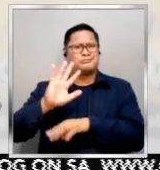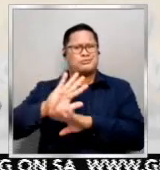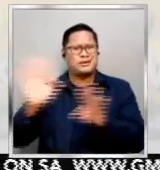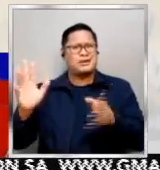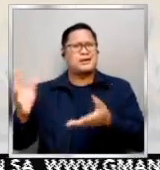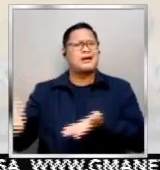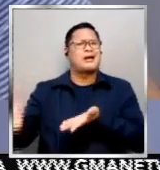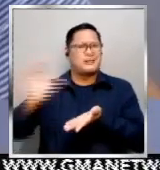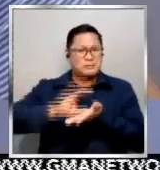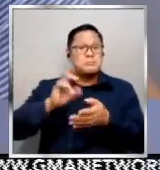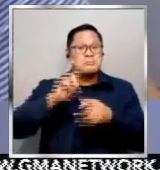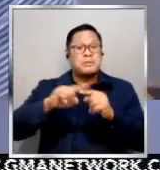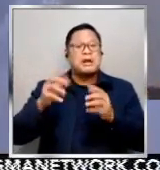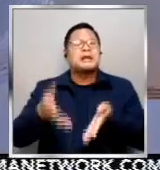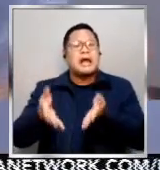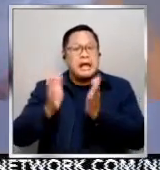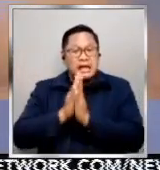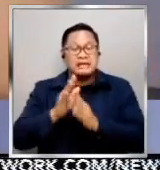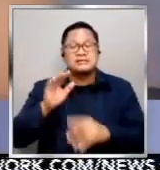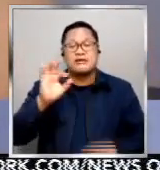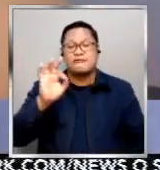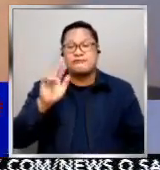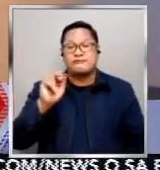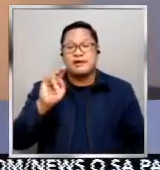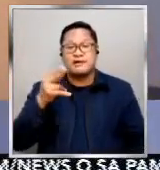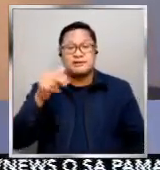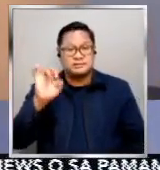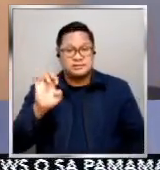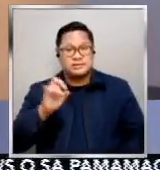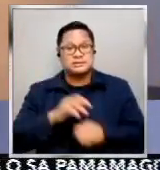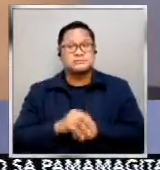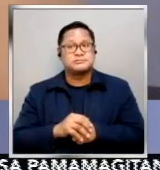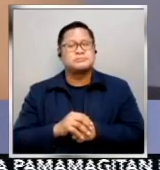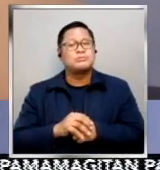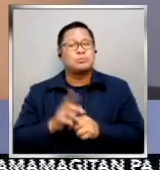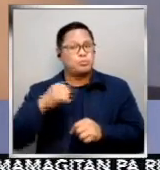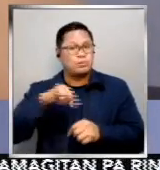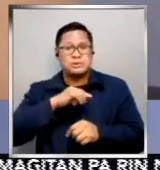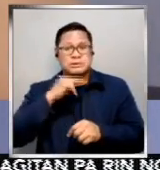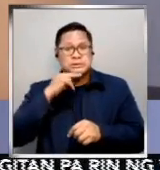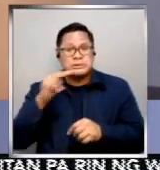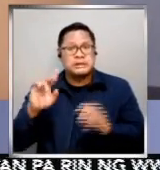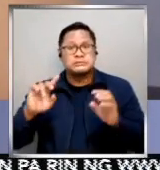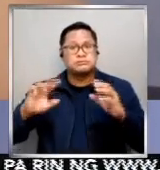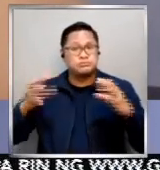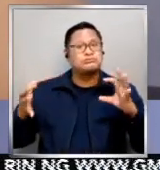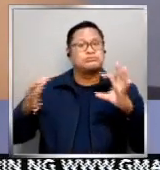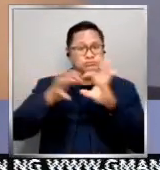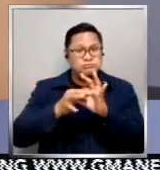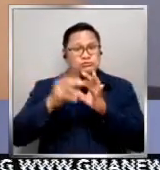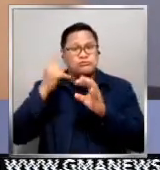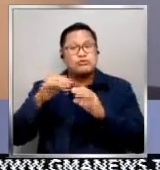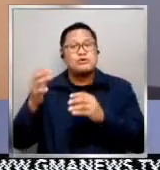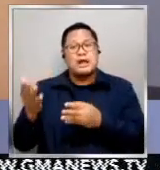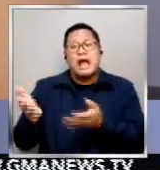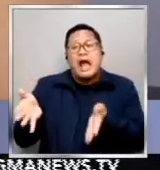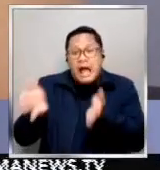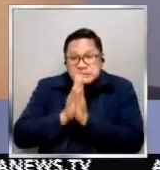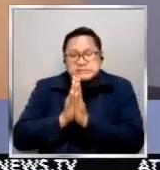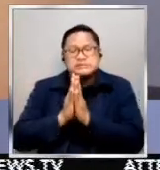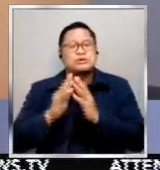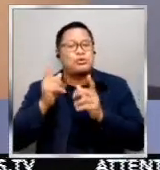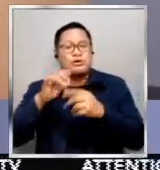ng franchise. As far as Lokal Plate is concerned, we are not engaged with soliciting investment or trading of